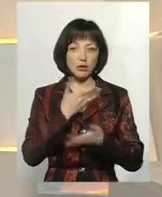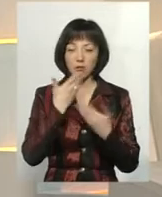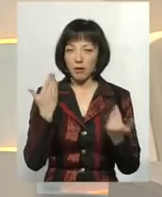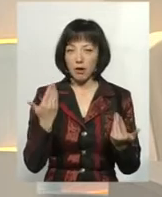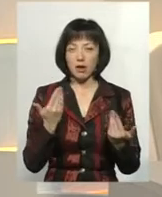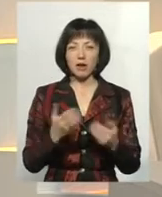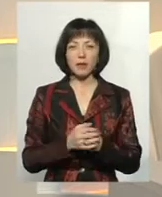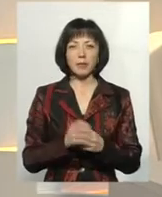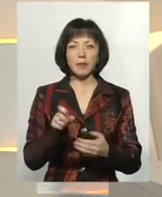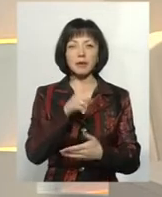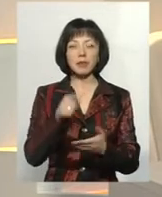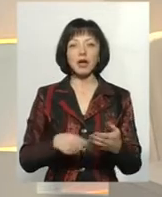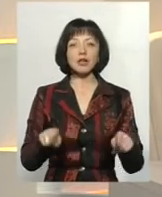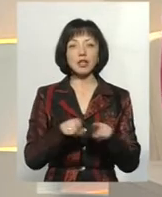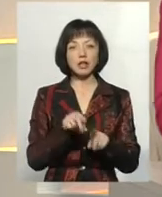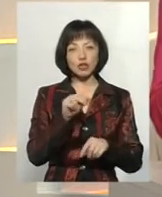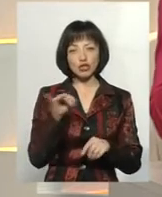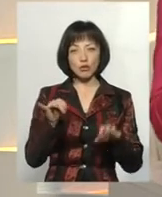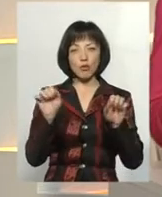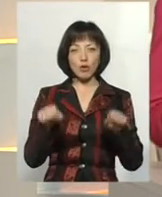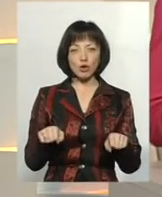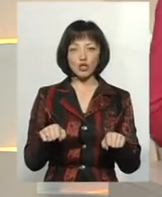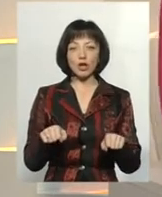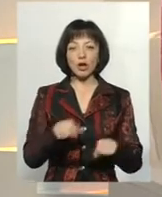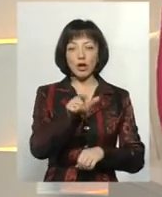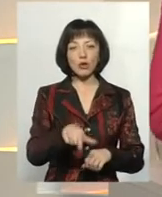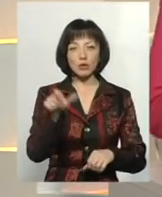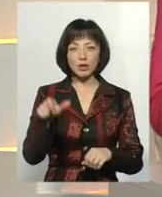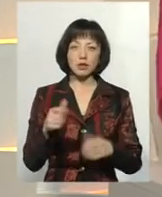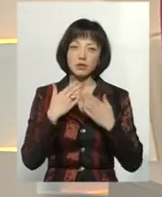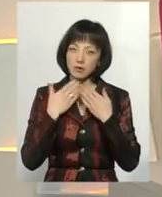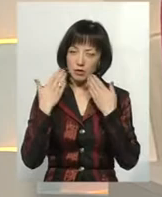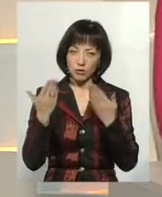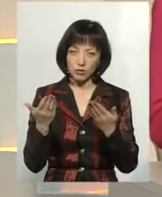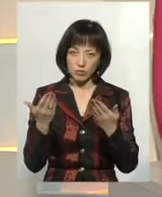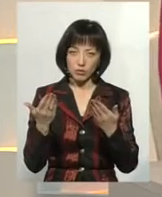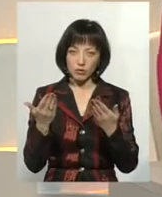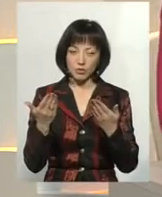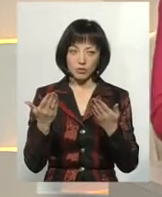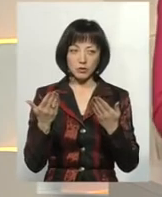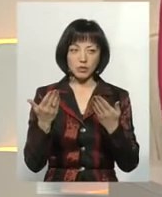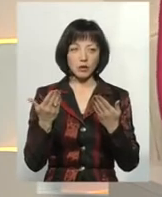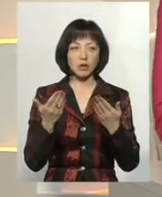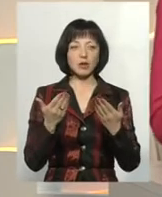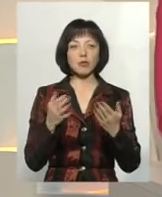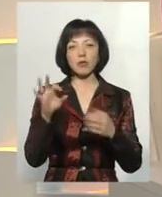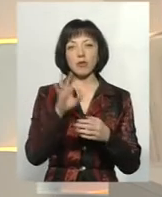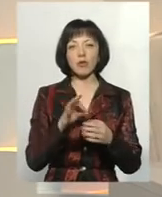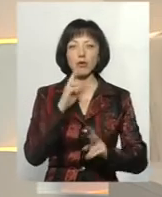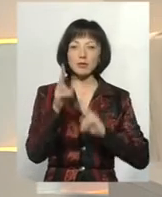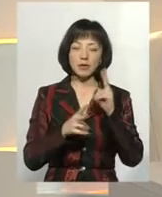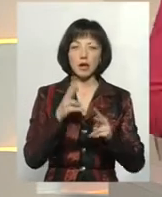немає. Запитання буде таке, чи може якось от громадськість звернутися, та от дуже мало у нас дерев,